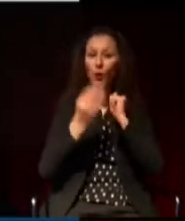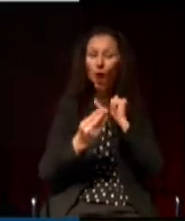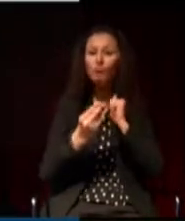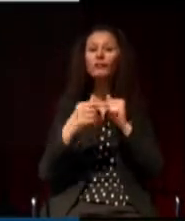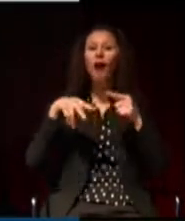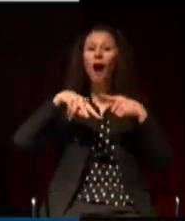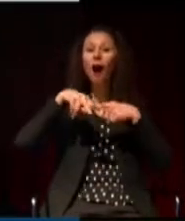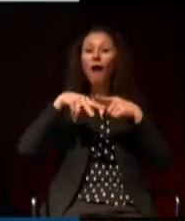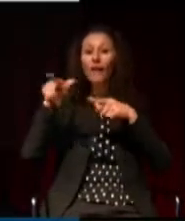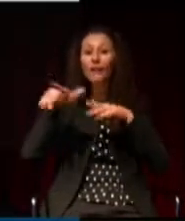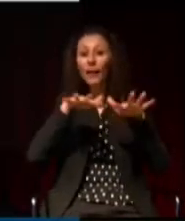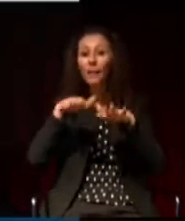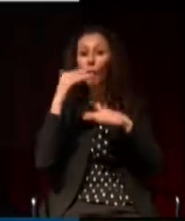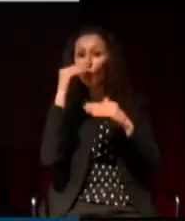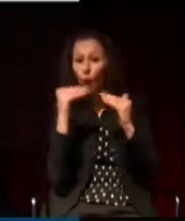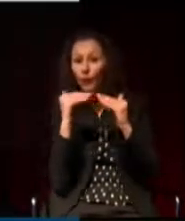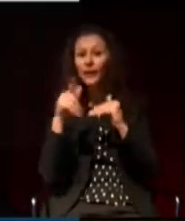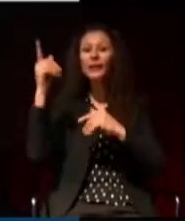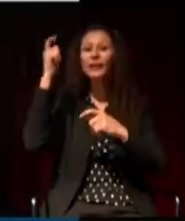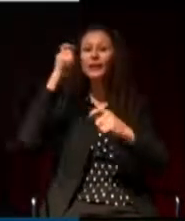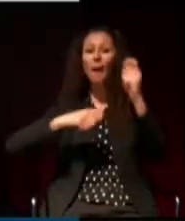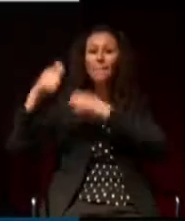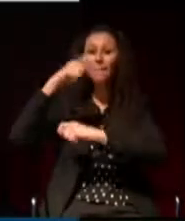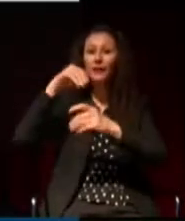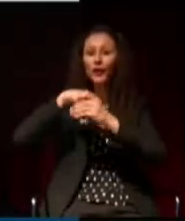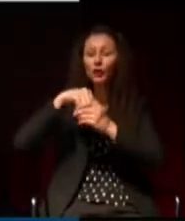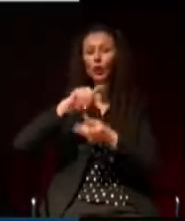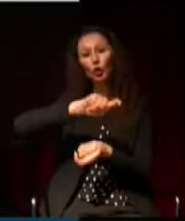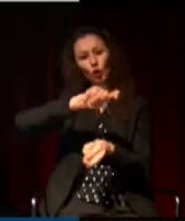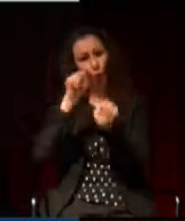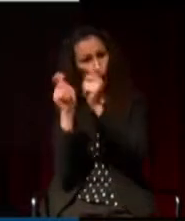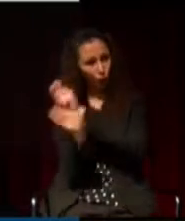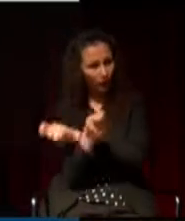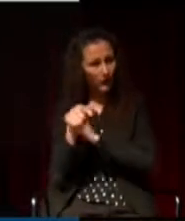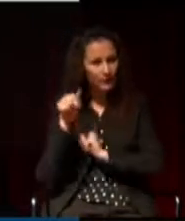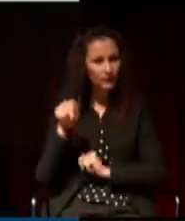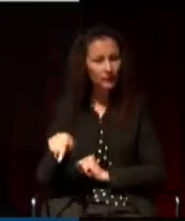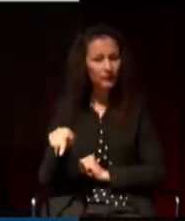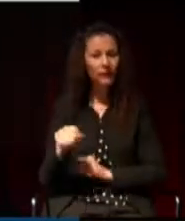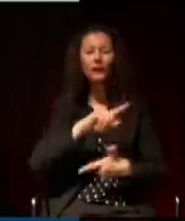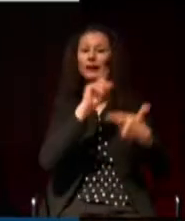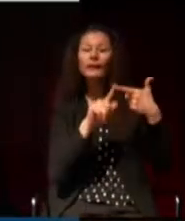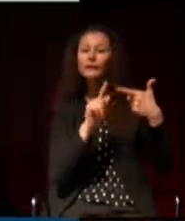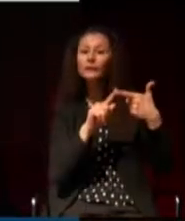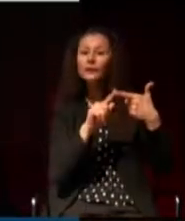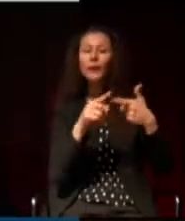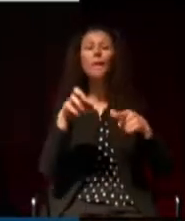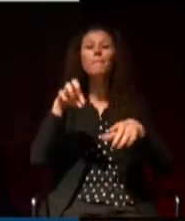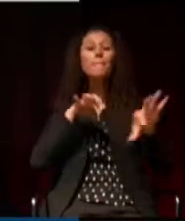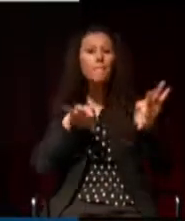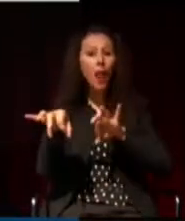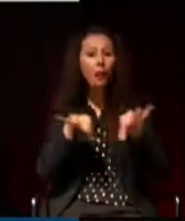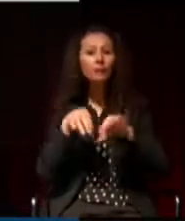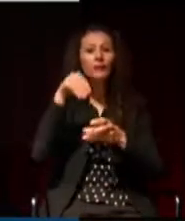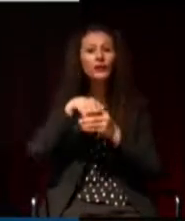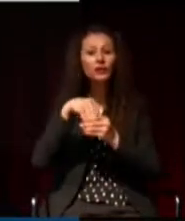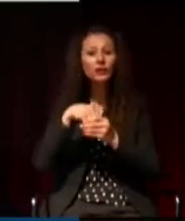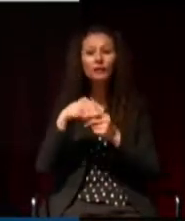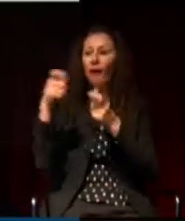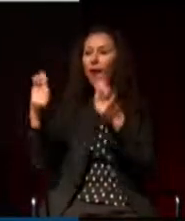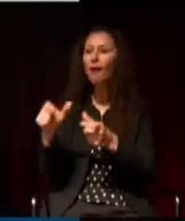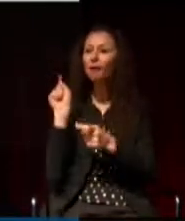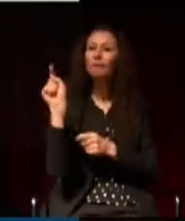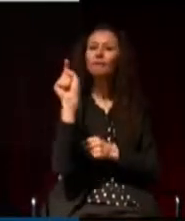afet bölgelerindeki yapıların dönüşmesi, dönüştürülmesi. İkincisi de planlı alanlardaki